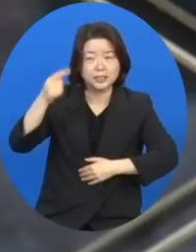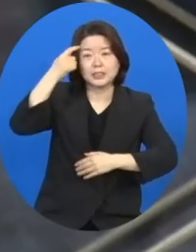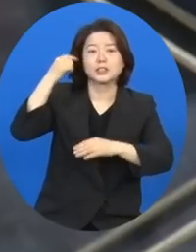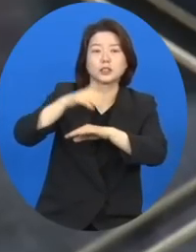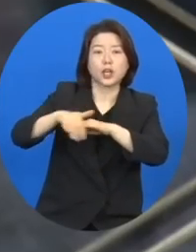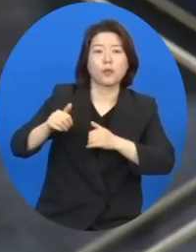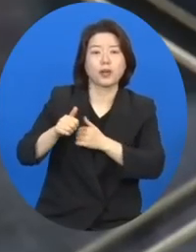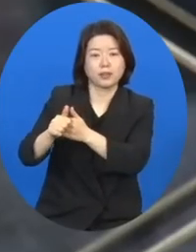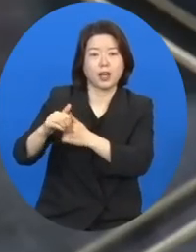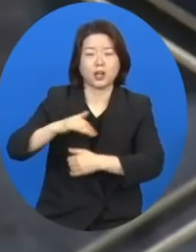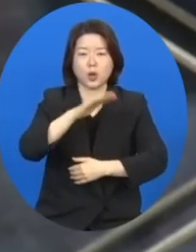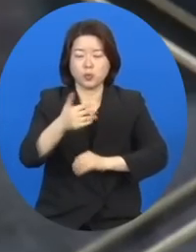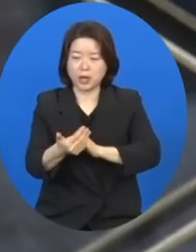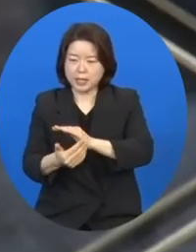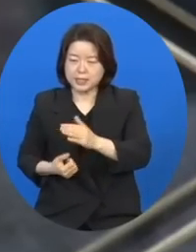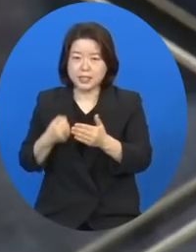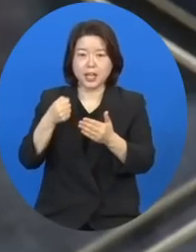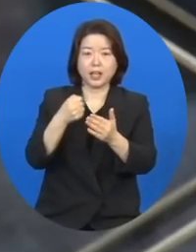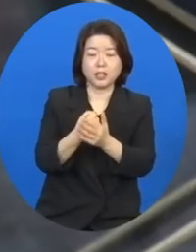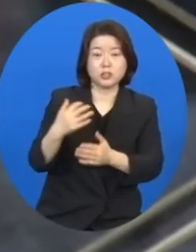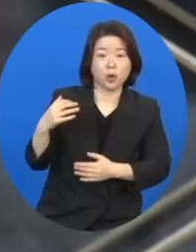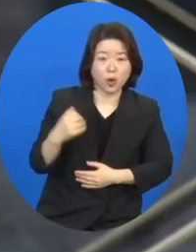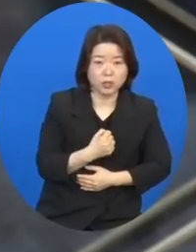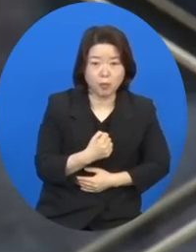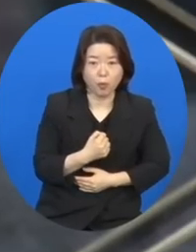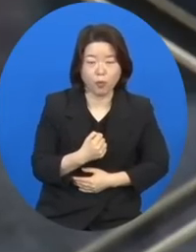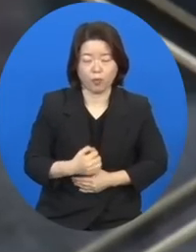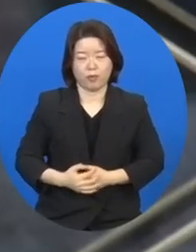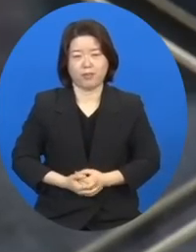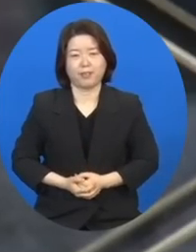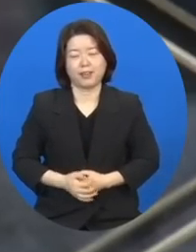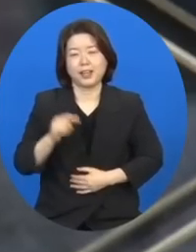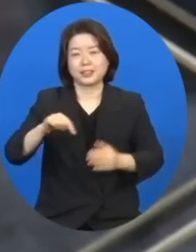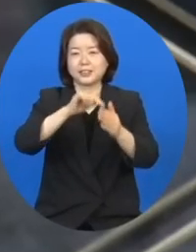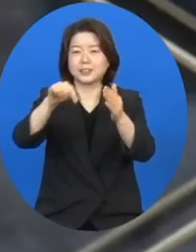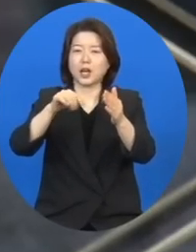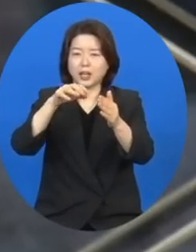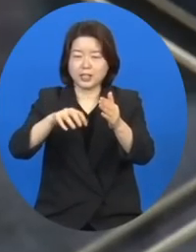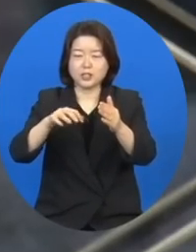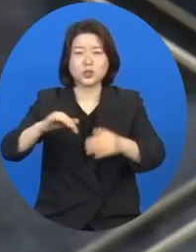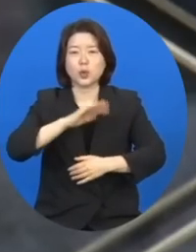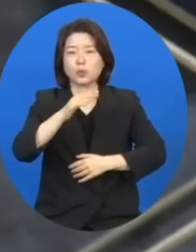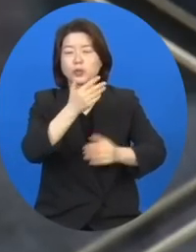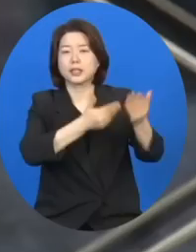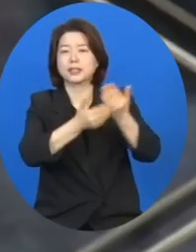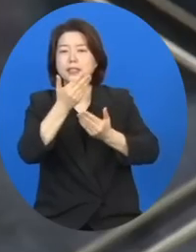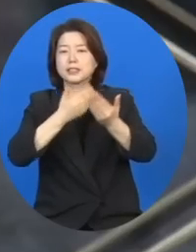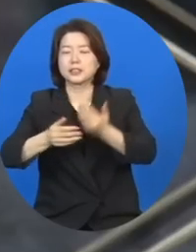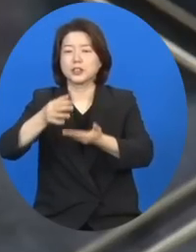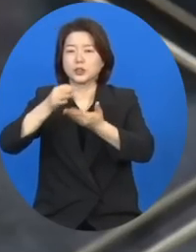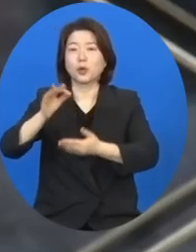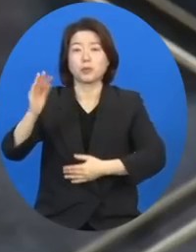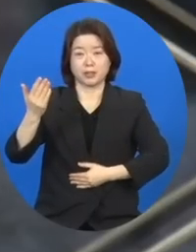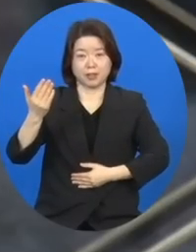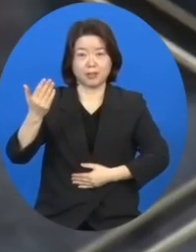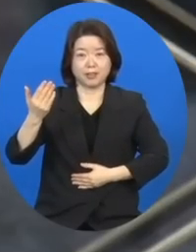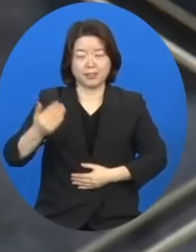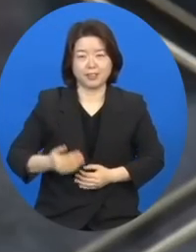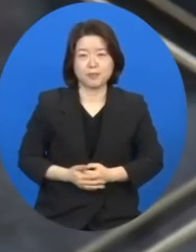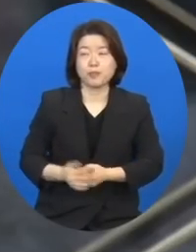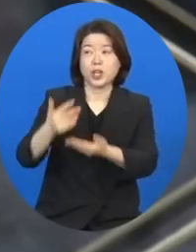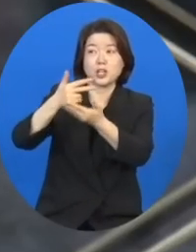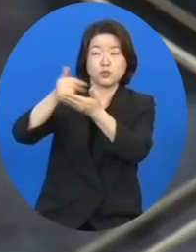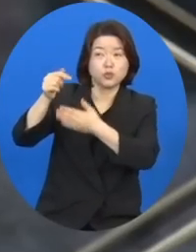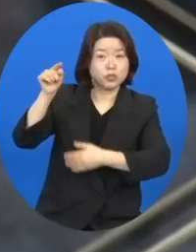우리가 예정을 입었다라는 거예요. 예정을 입었다. 그 안에서 우리가 기업이 되었다. 그 안에서